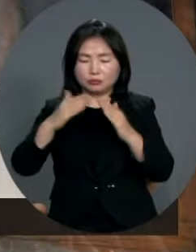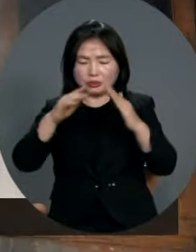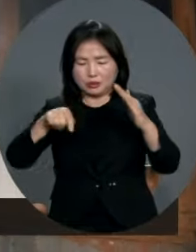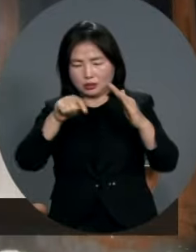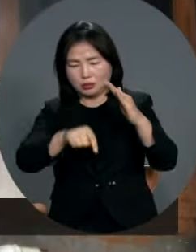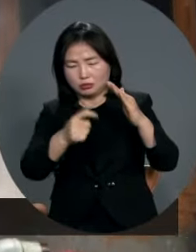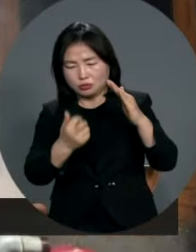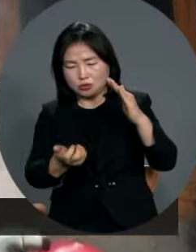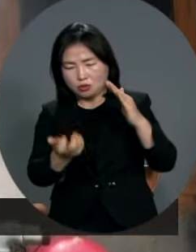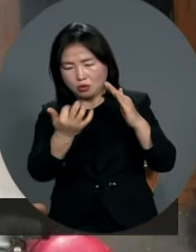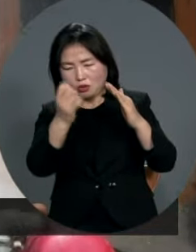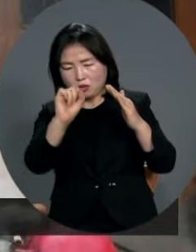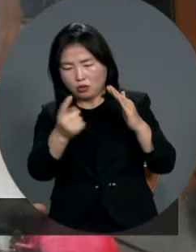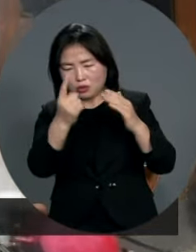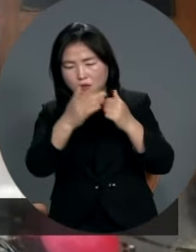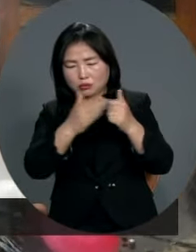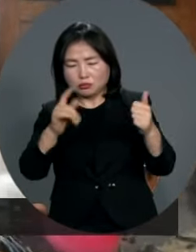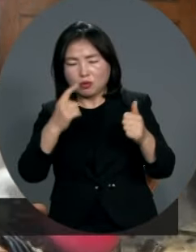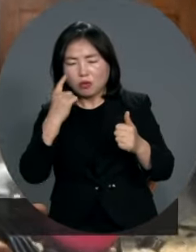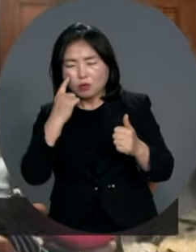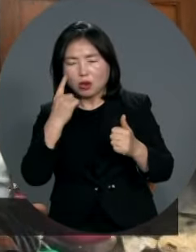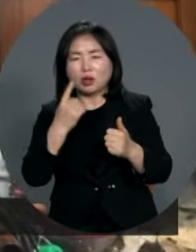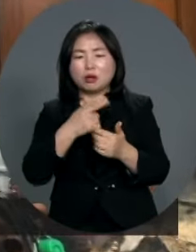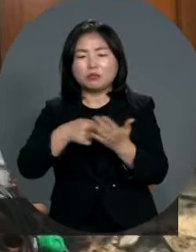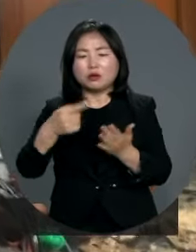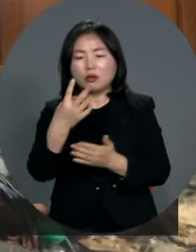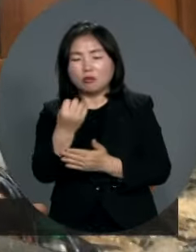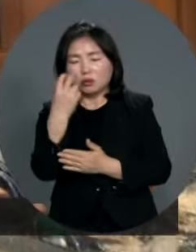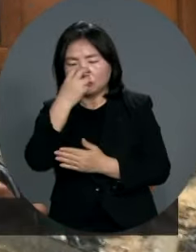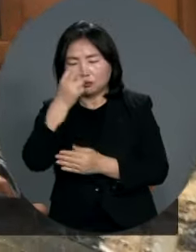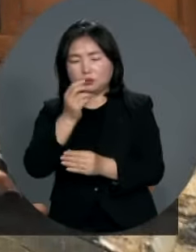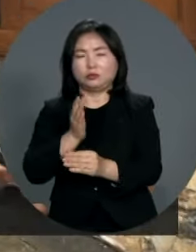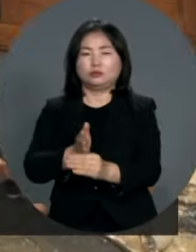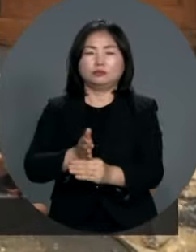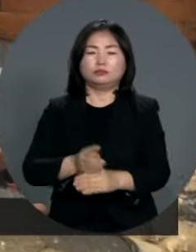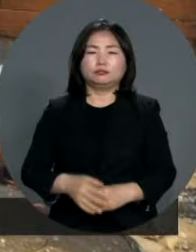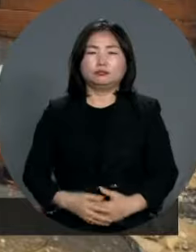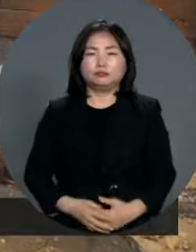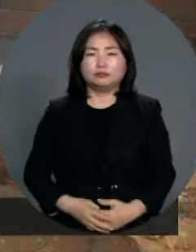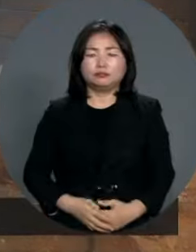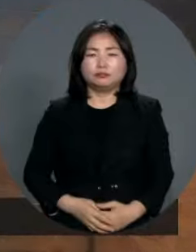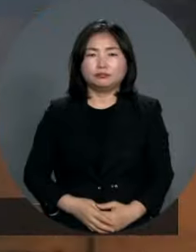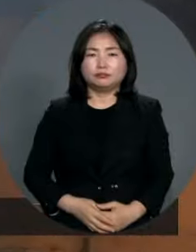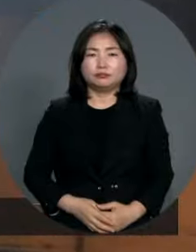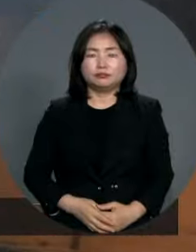안에서 불이 시작된 것으로 보고 정확한 화재 원인과 피해 규모를 조사하고 있습니다